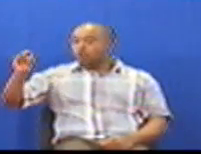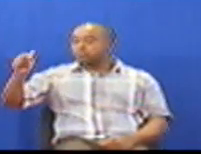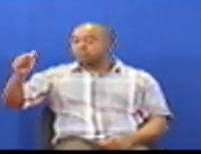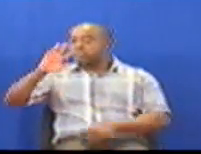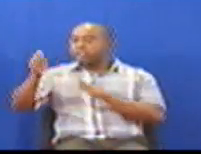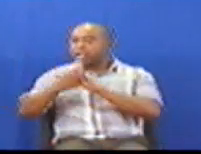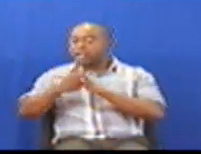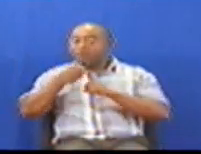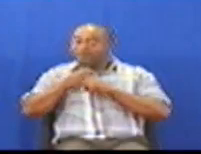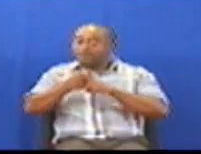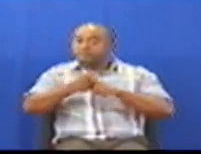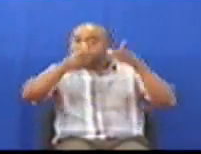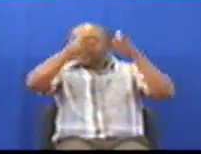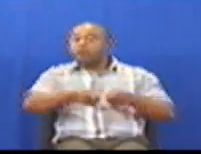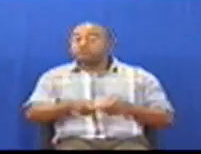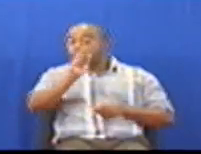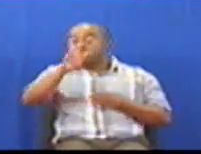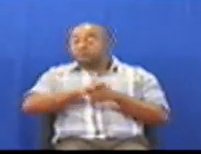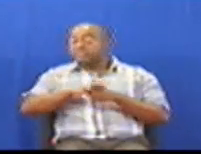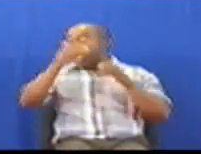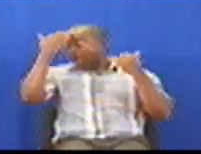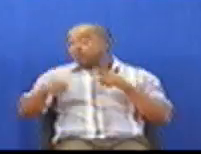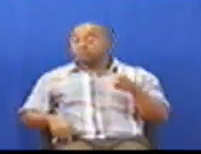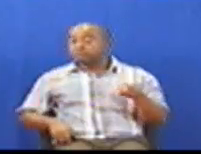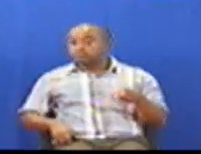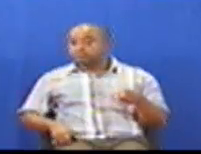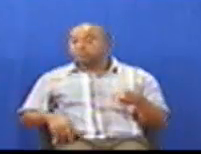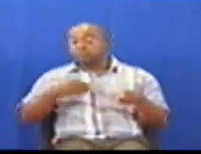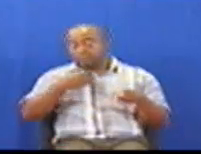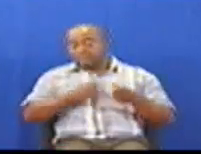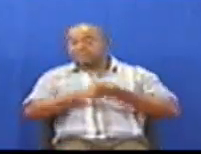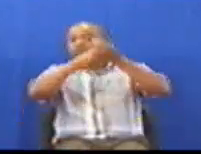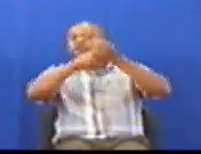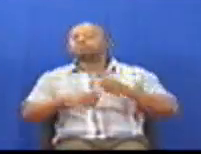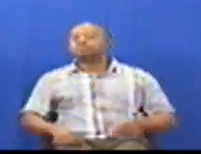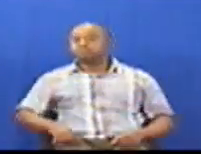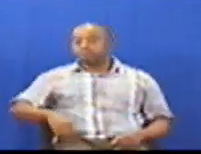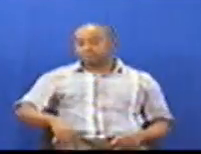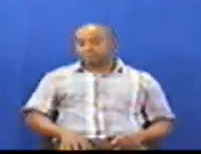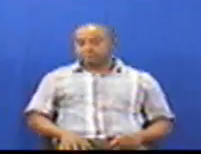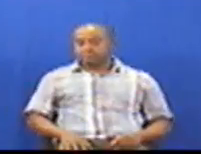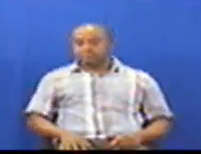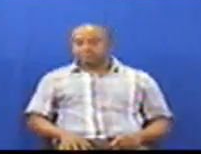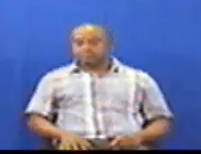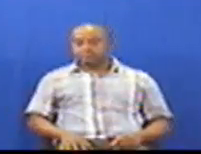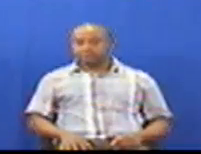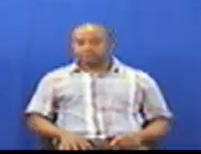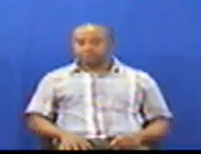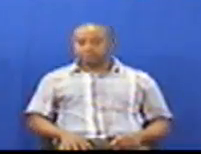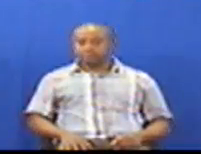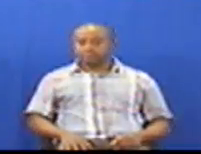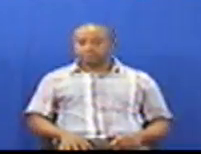sana mheshimiwa, kengele ya pili imeshagonga. Mheshimiwa na spika, naomba kuunga mkono hoja. Asante sana. Shukrani. Asante sana